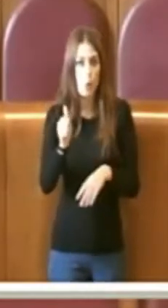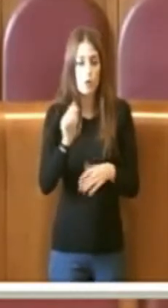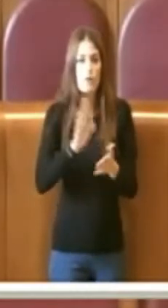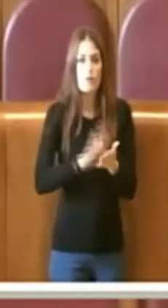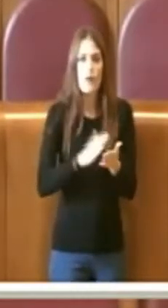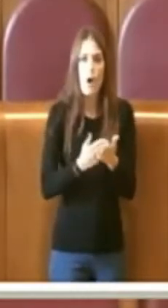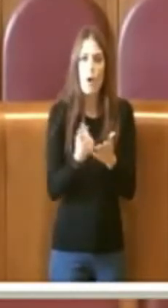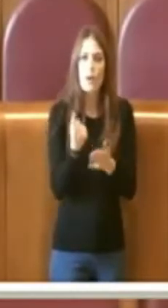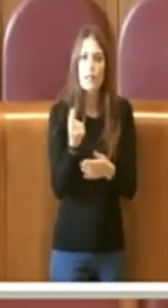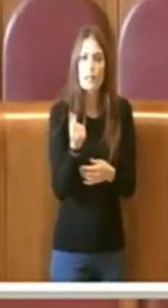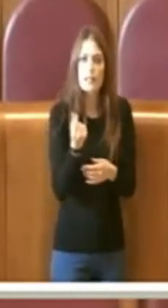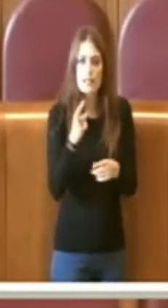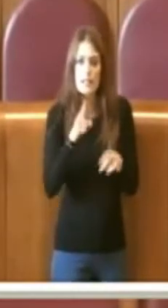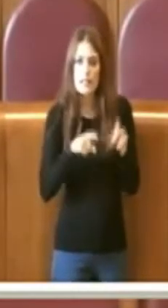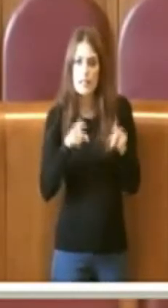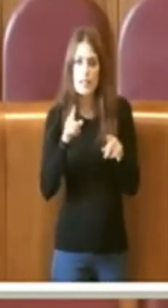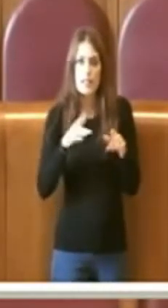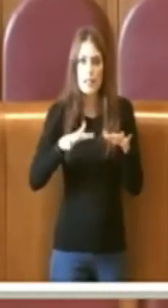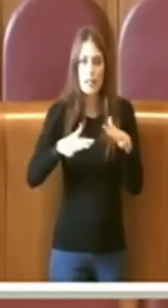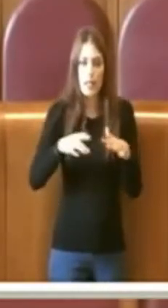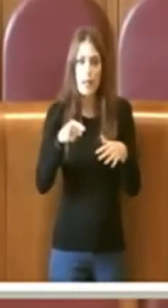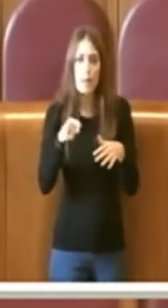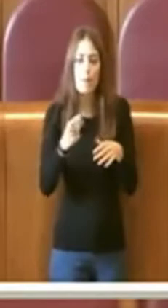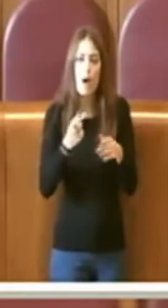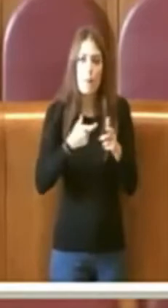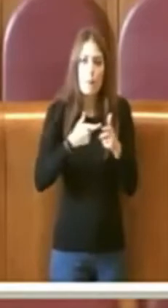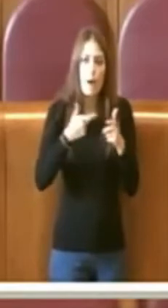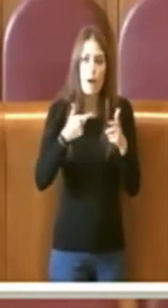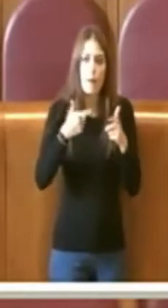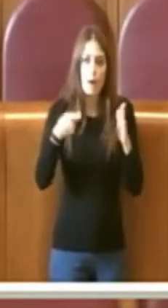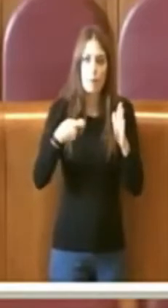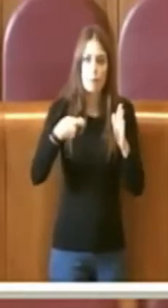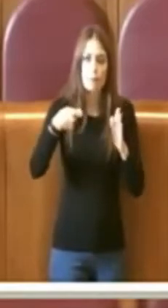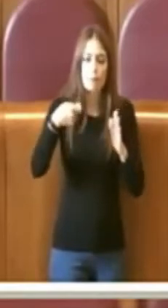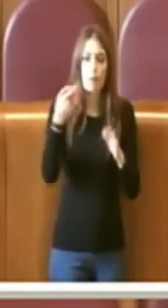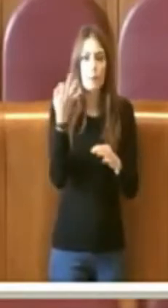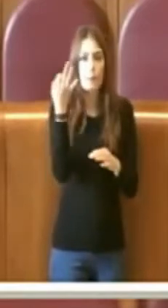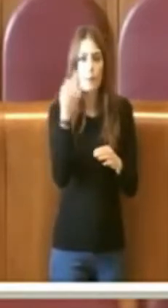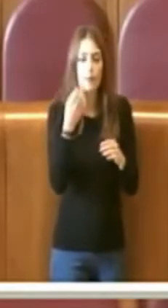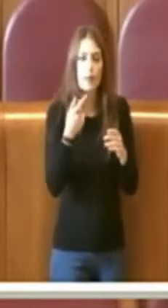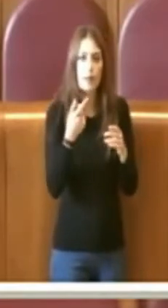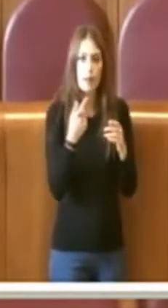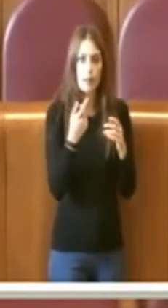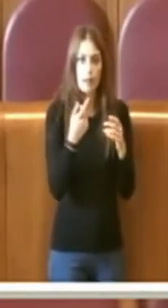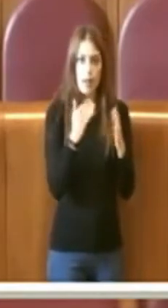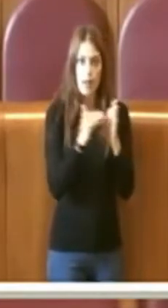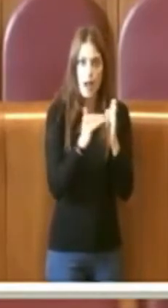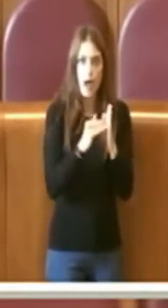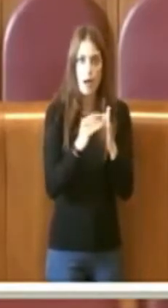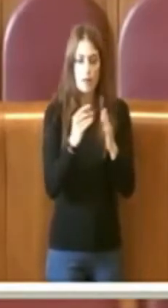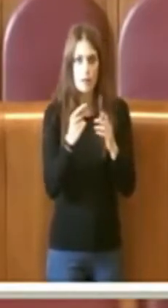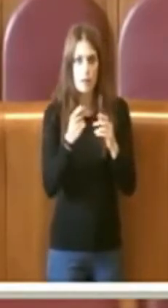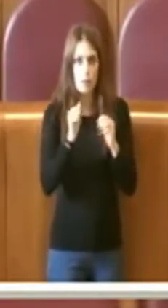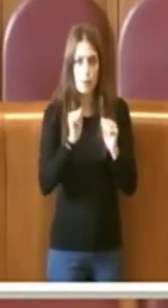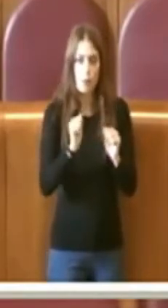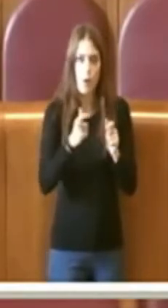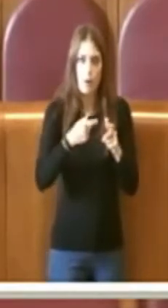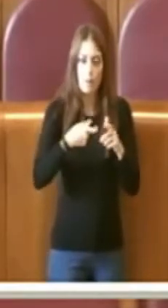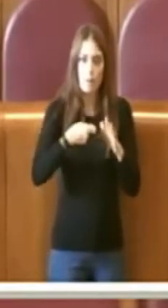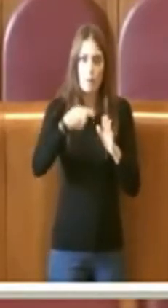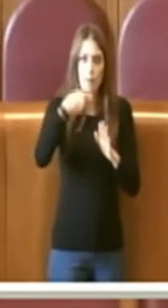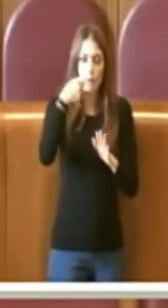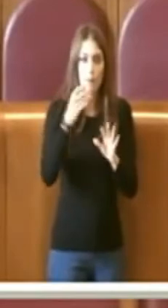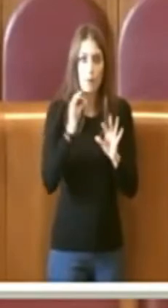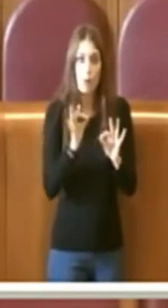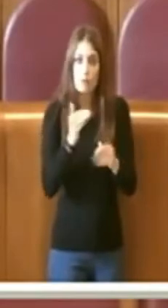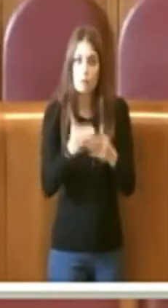continua ad aumentare per loro, come se i prezzi delle case, delle residenze potessero gonfiarsi all'infinito.